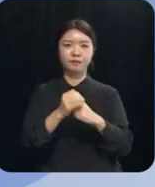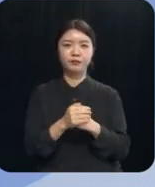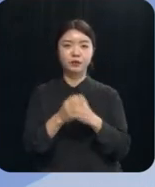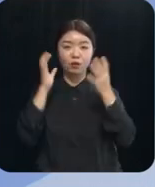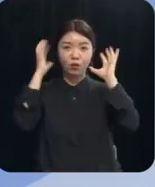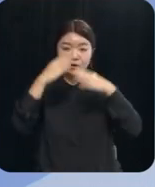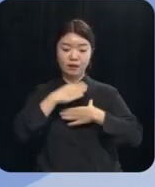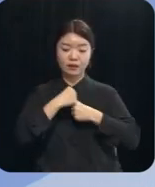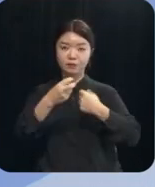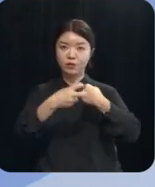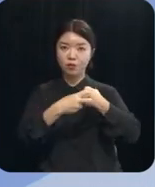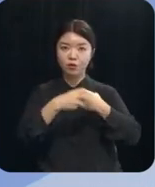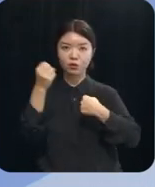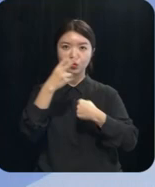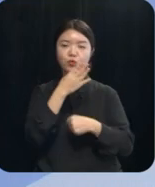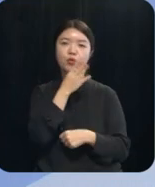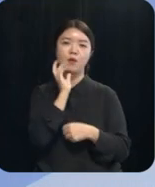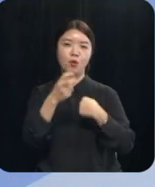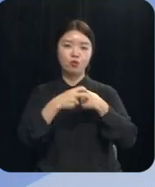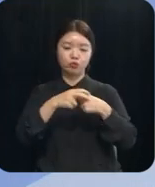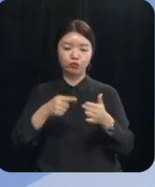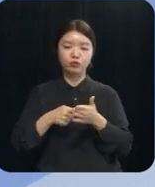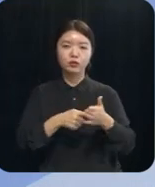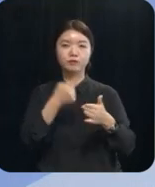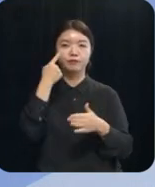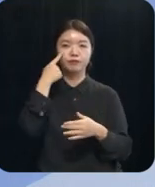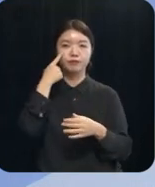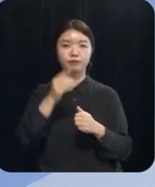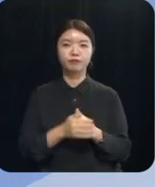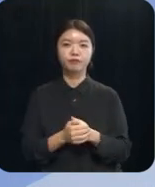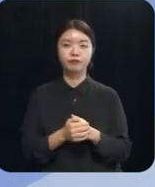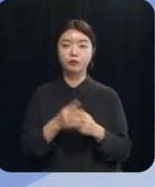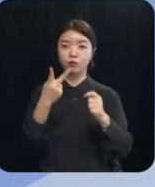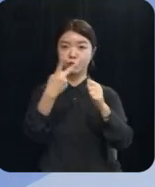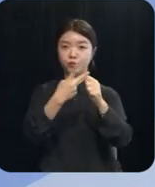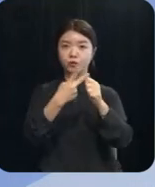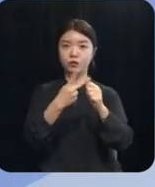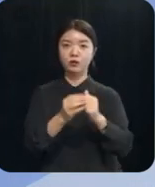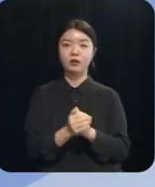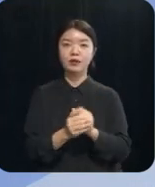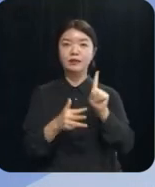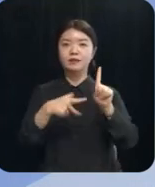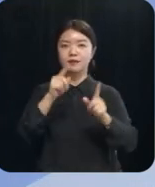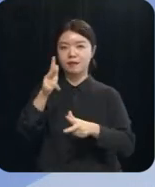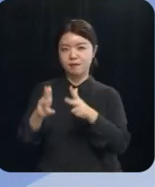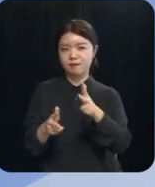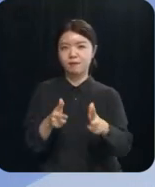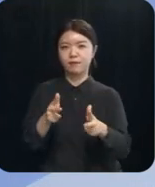어린이 안심병원 그리고 요양병원도 추진하겠습니다. 둘째로는 1차 산업입니다.